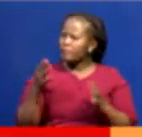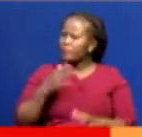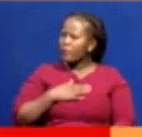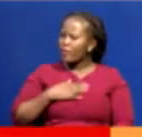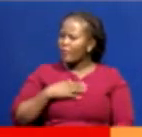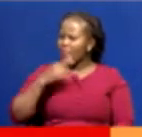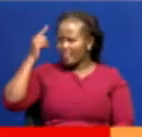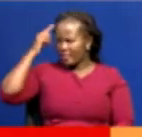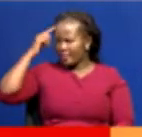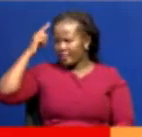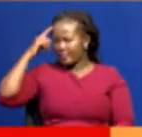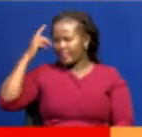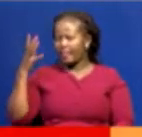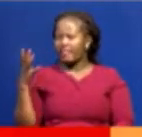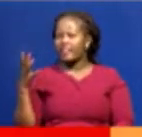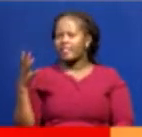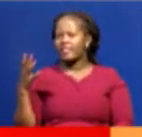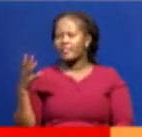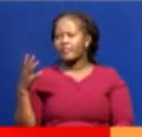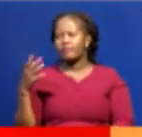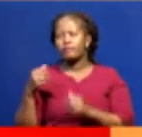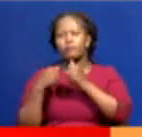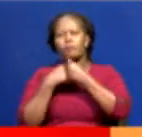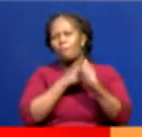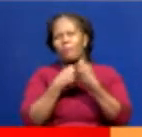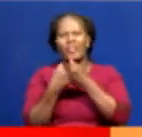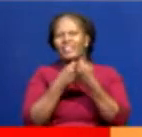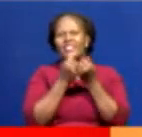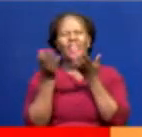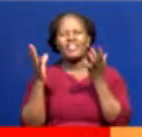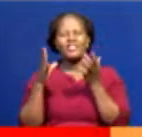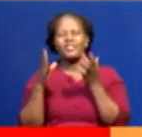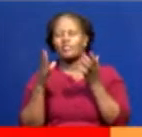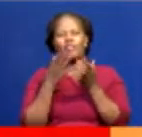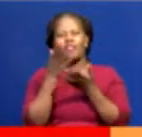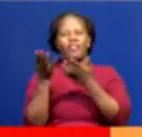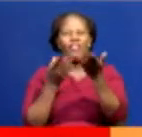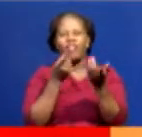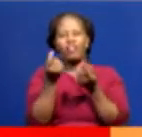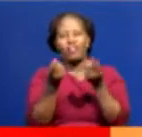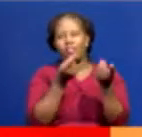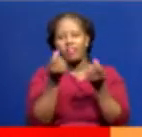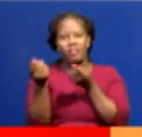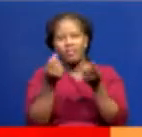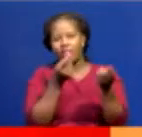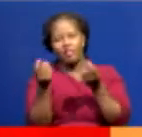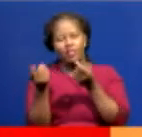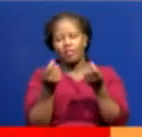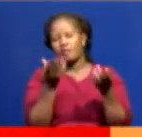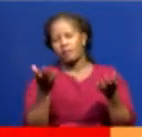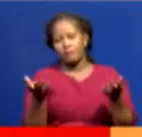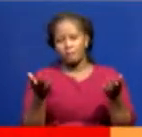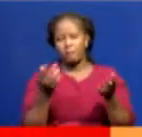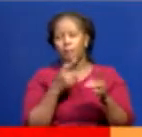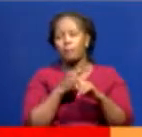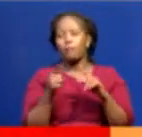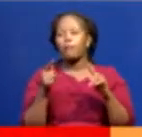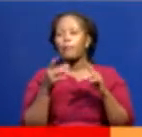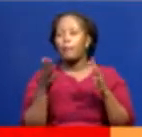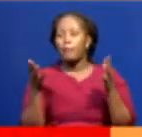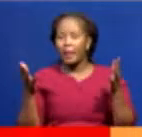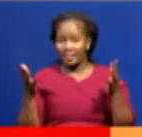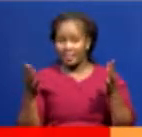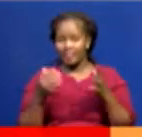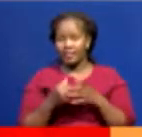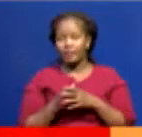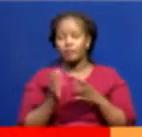yangu nafikiri changamoto hazikosekani. You know, those teething problems hazikosekani, lakini